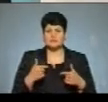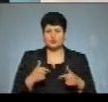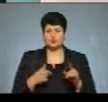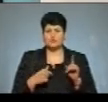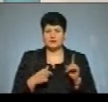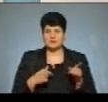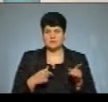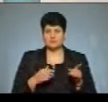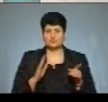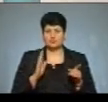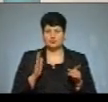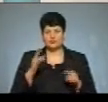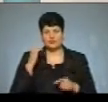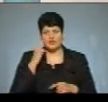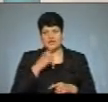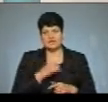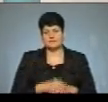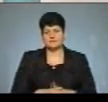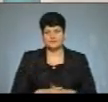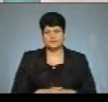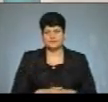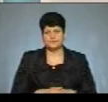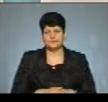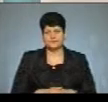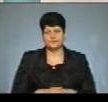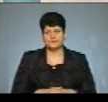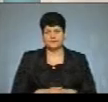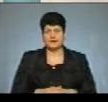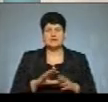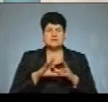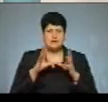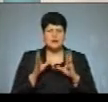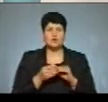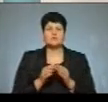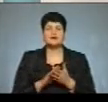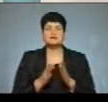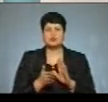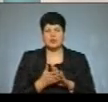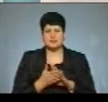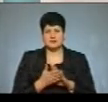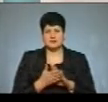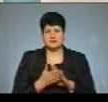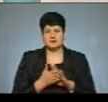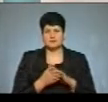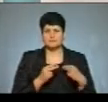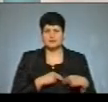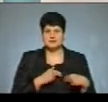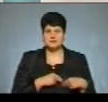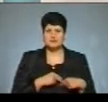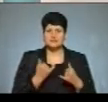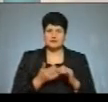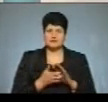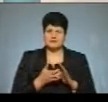їх в Києві. Так. Скажіть, будь ласка, яка загалом ситуація з кадрами? Чи є зараз нестача